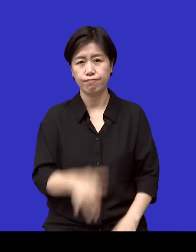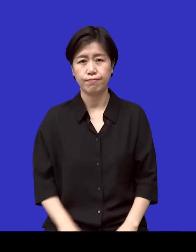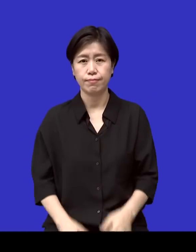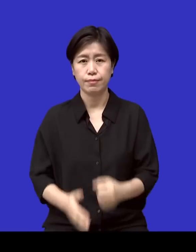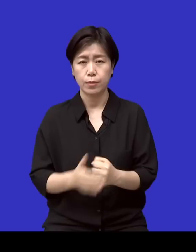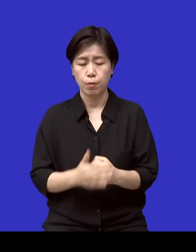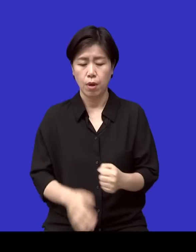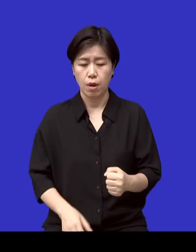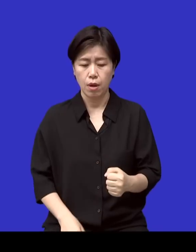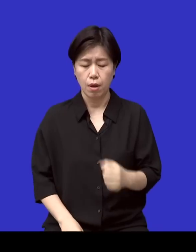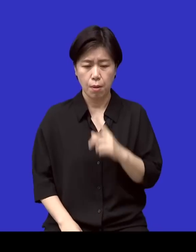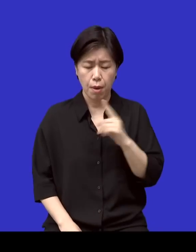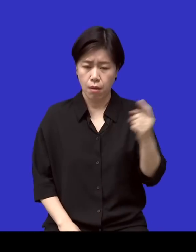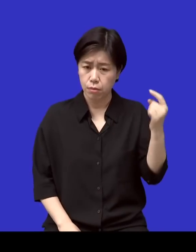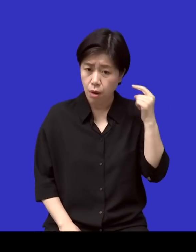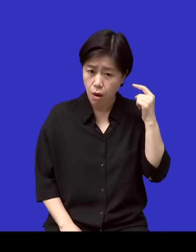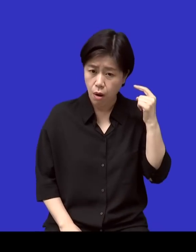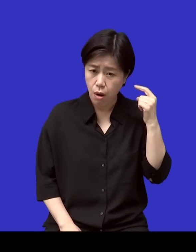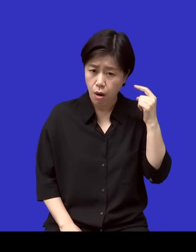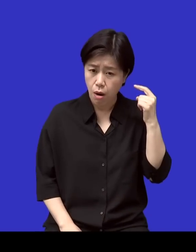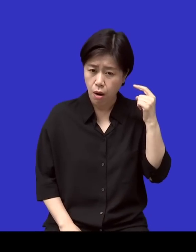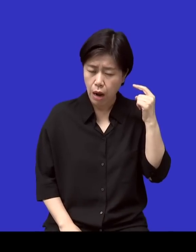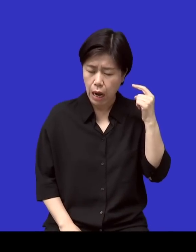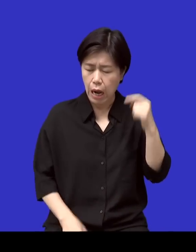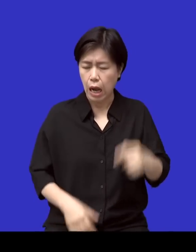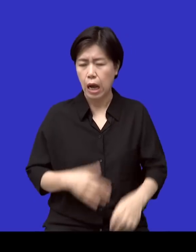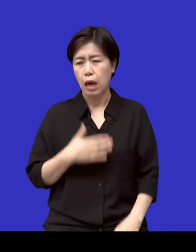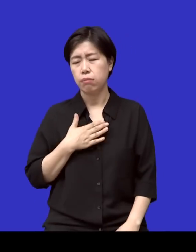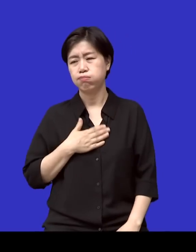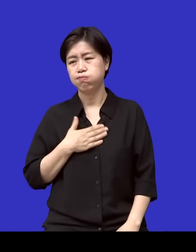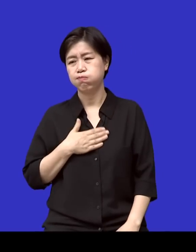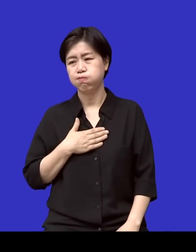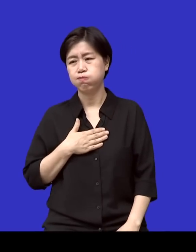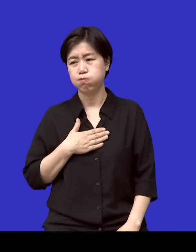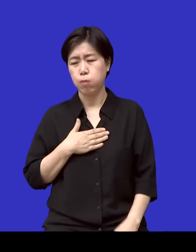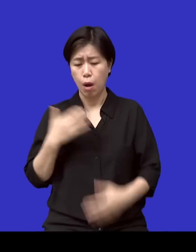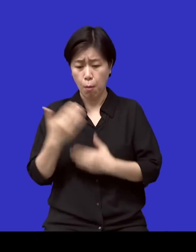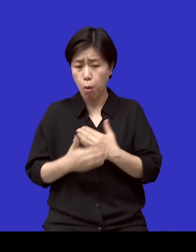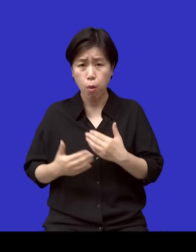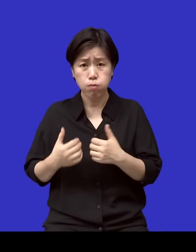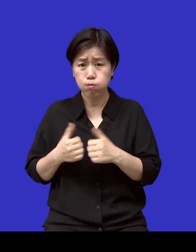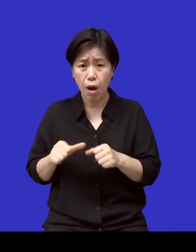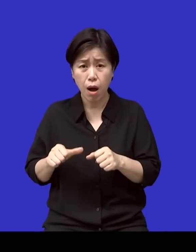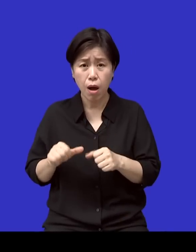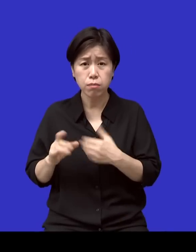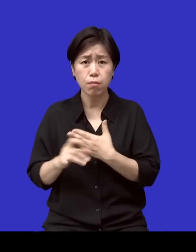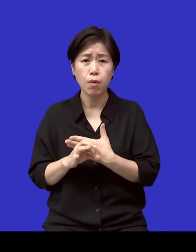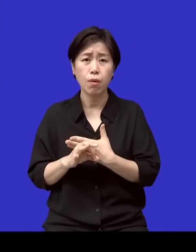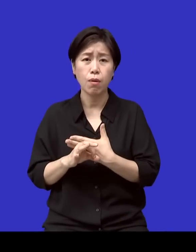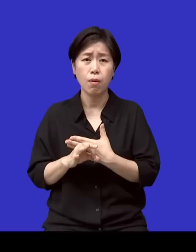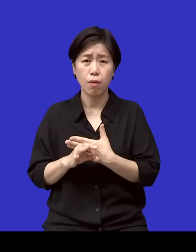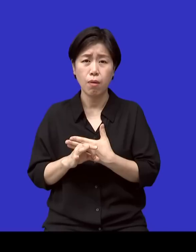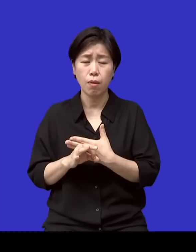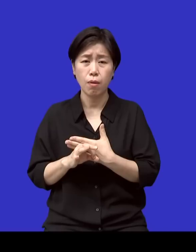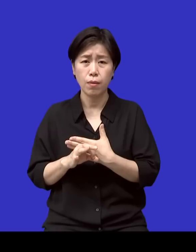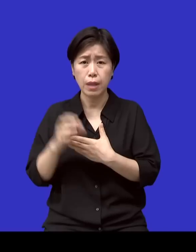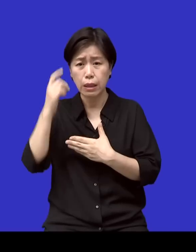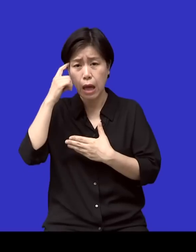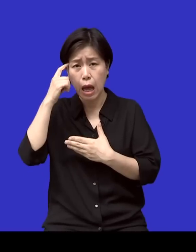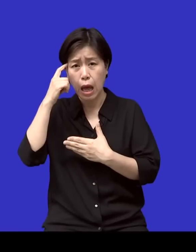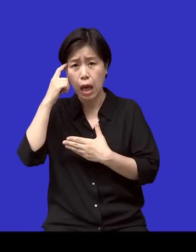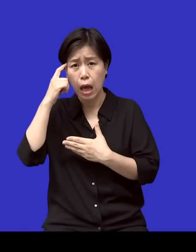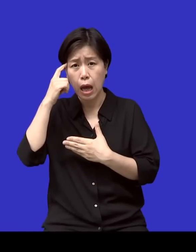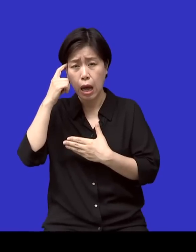저도 사실 마음이 꺾였다가 사실 사람이 다치면 그럼. 이걸 계속 이어가지 못하잖아요.